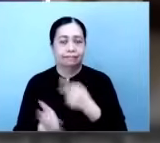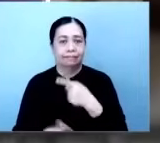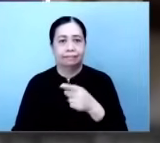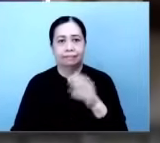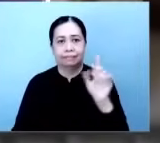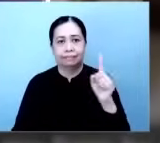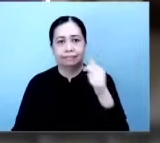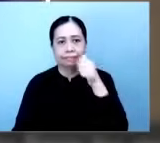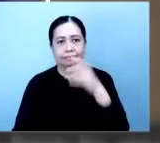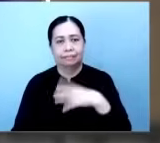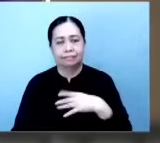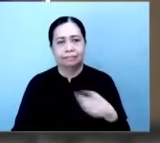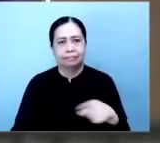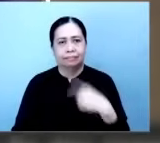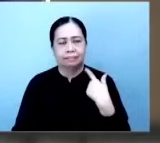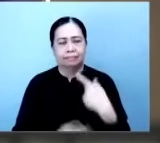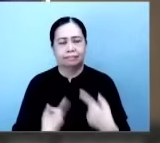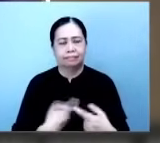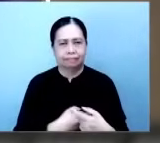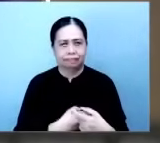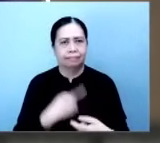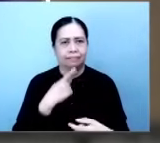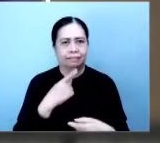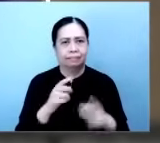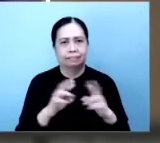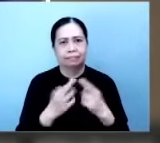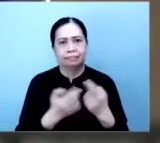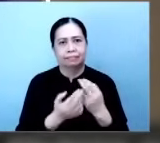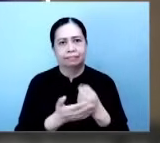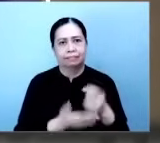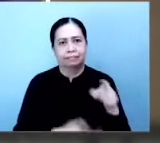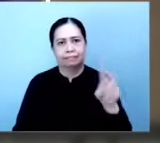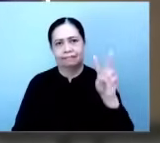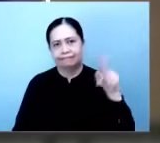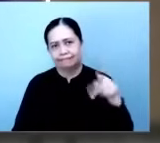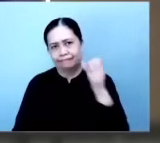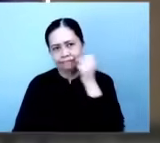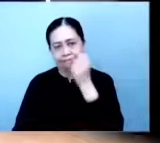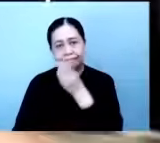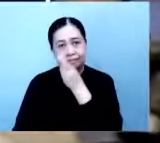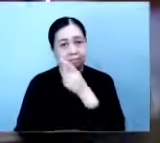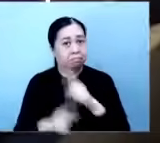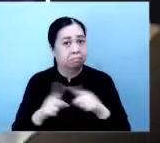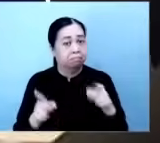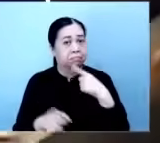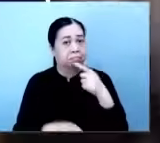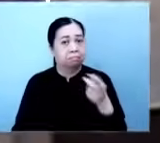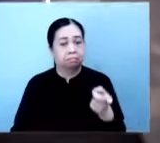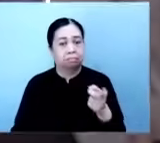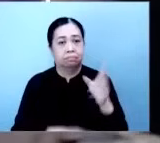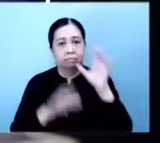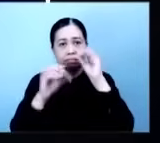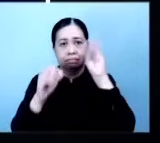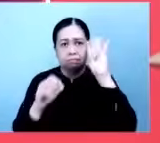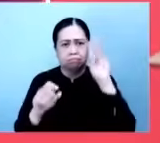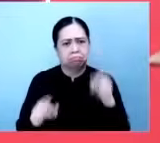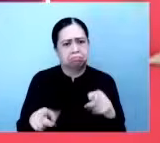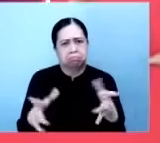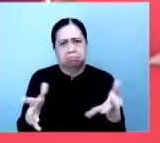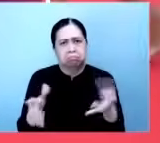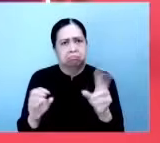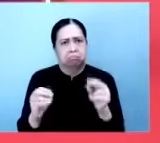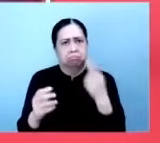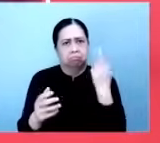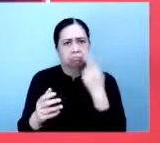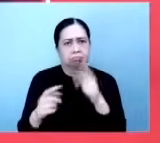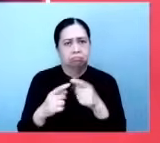na nagkalamat na ang relasyon nila ng pangalawang pangulo. Pero ayon kay Pangulong Marcos, wala siyang nakikitang rason para